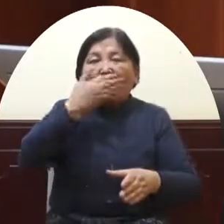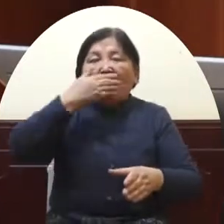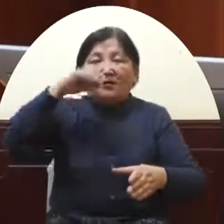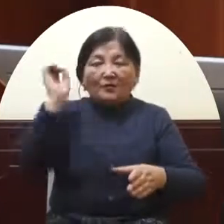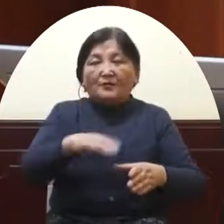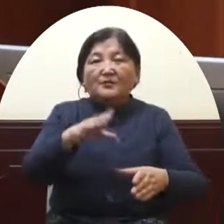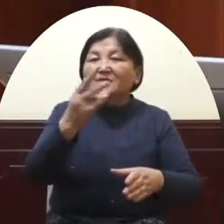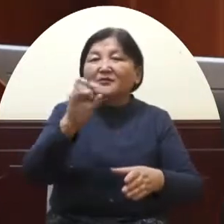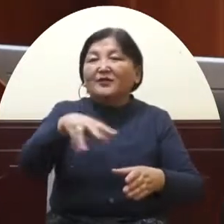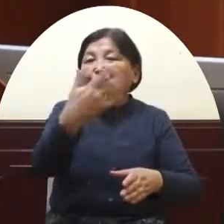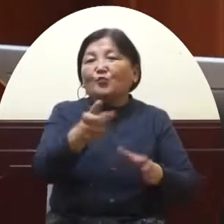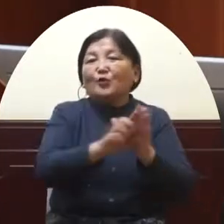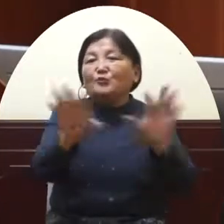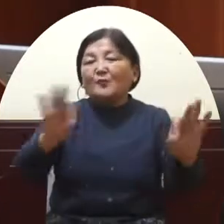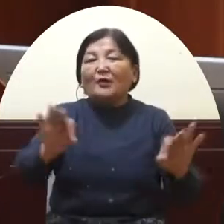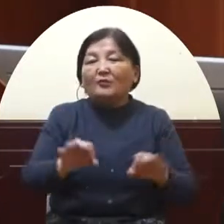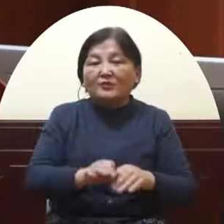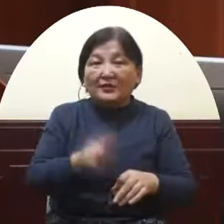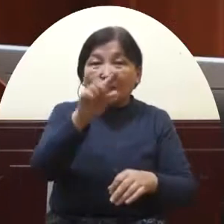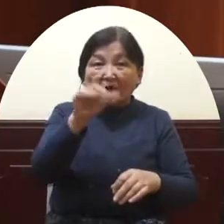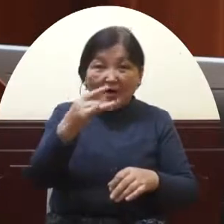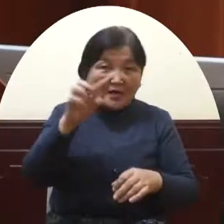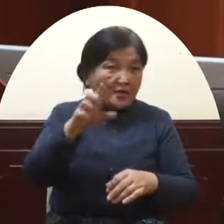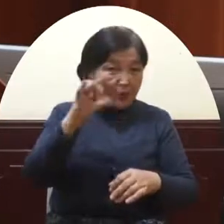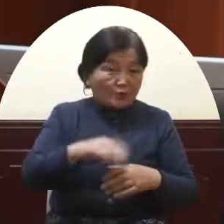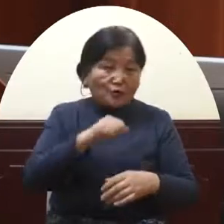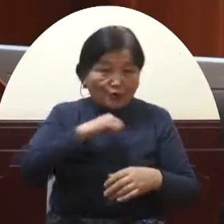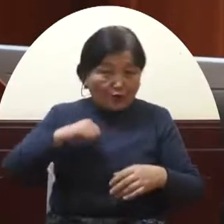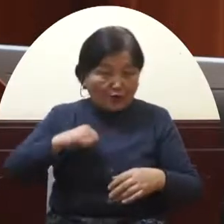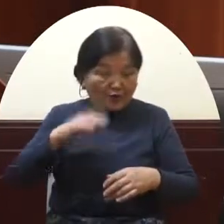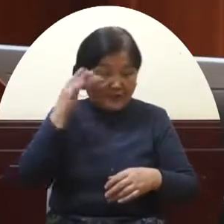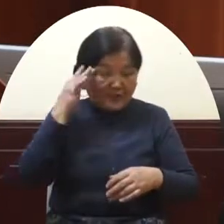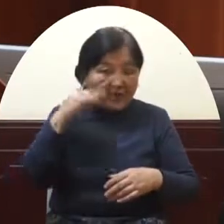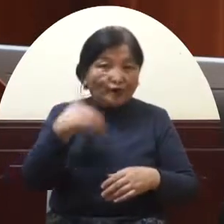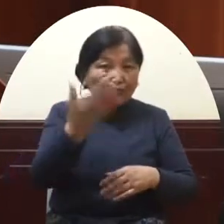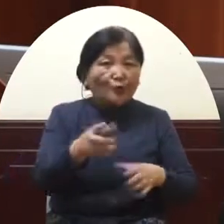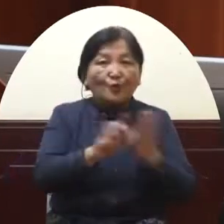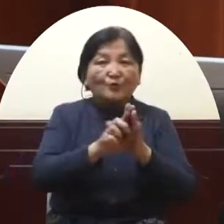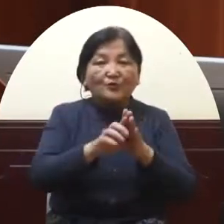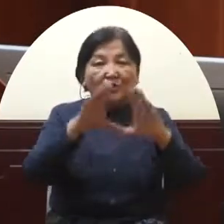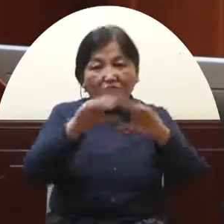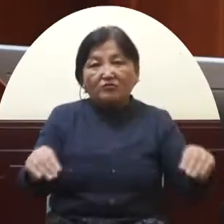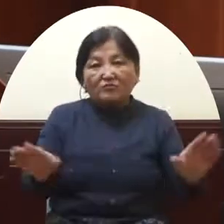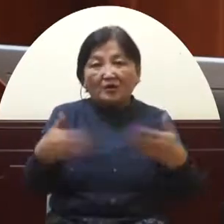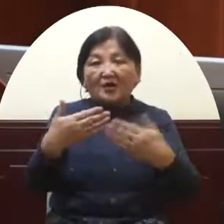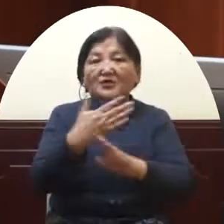өгөх боломжгүй болгож байна. Нөгөө хараа тус би дааж өөрийнхөө санал өгөх боломжгүй болгож байгаа шүү гэдгийг би